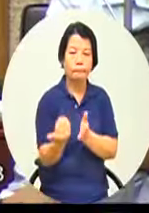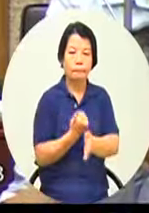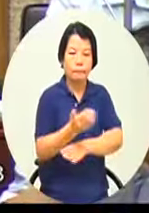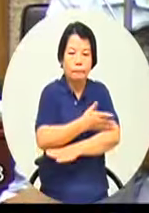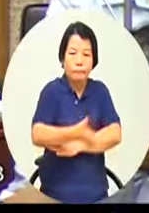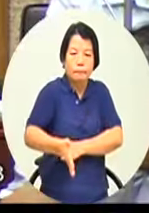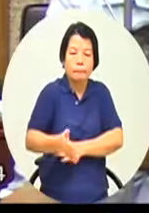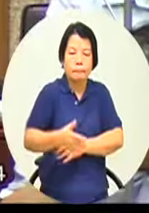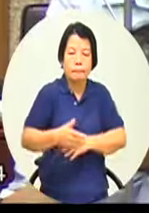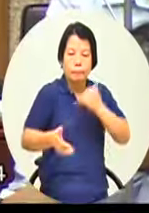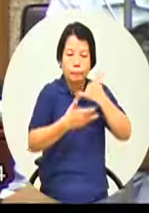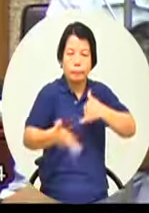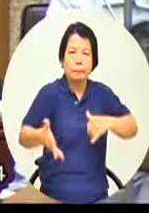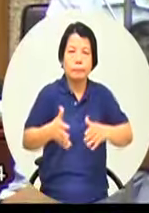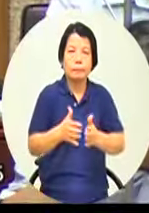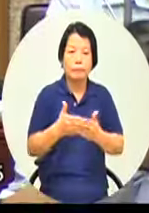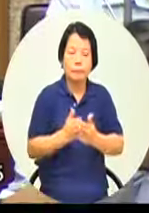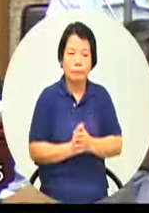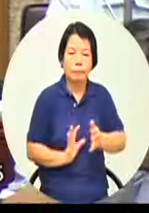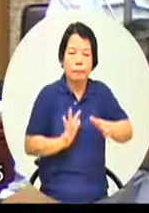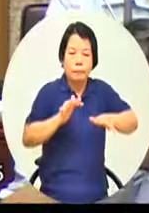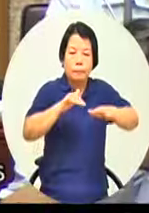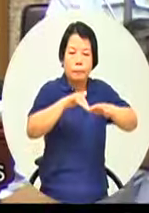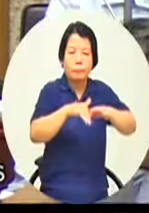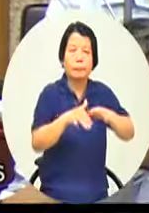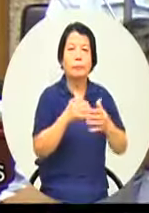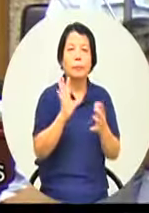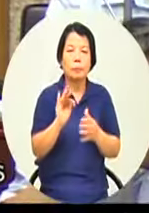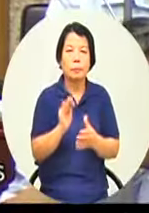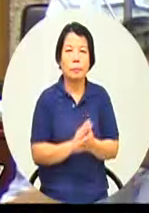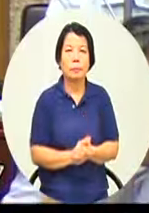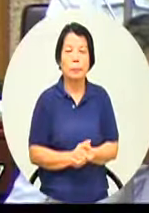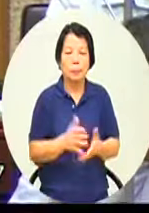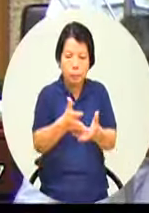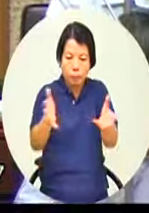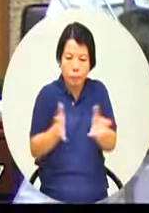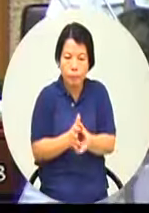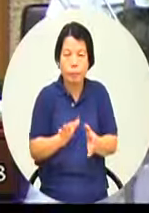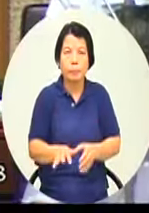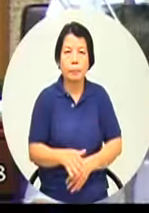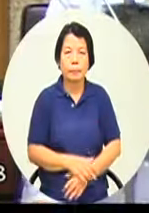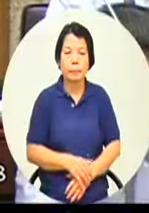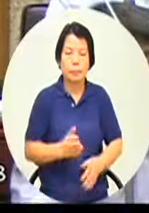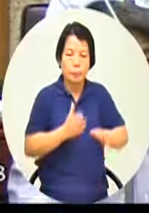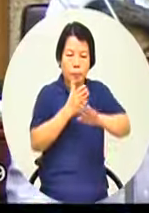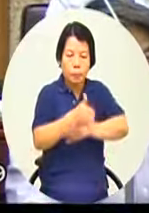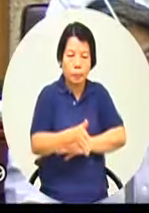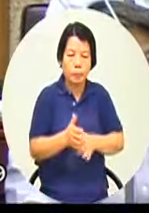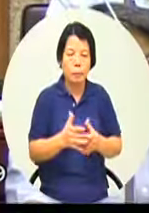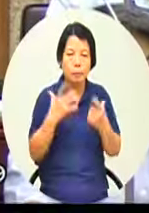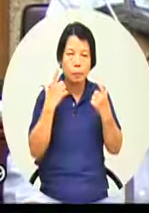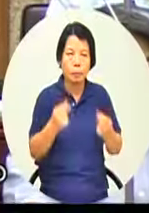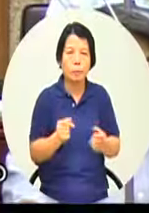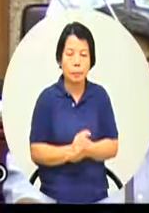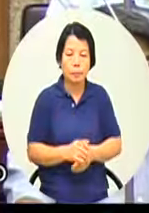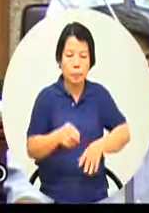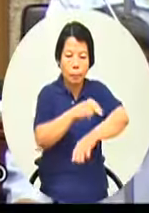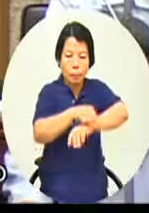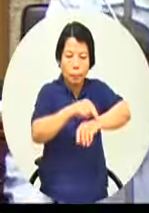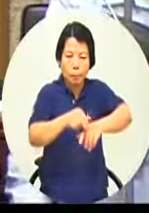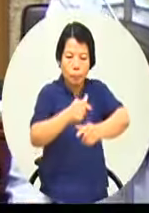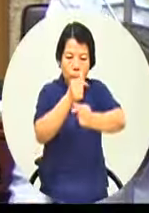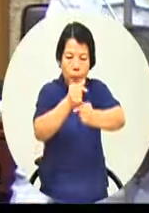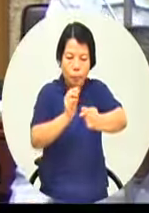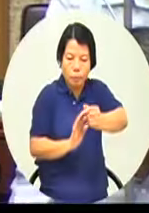实是一个蛮大的一个高潮位， 是 那有一些超过原本我们的一个设计标准，那这